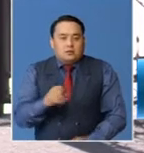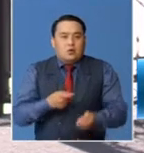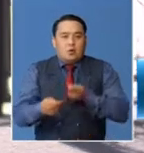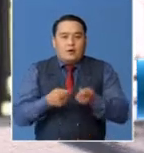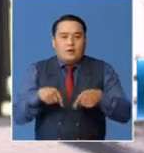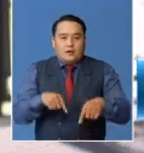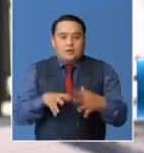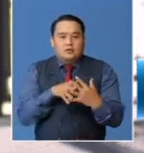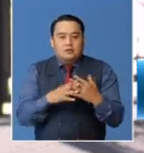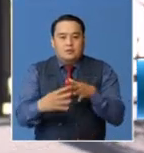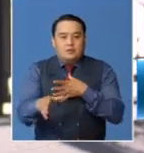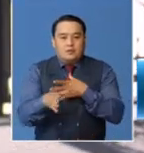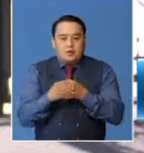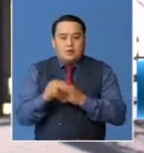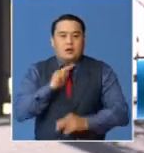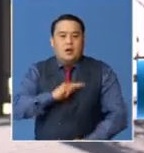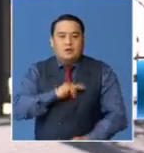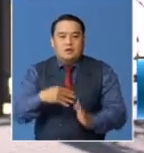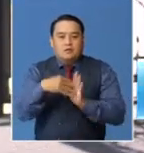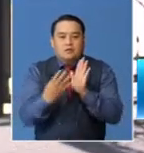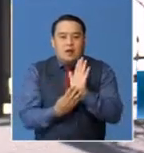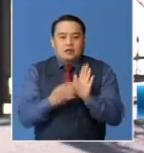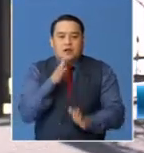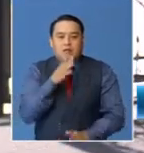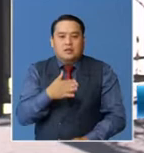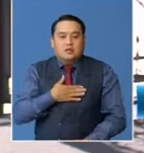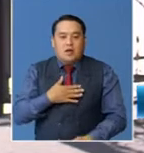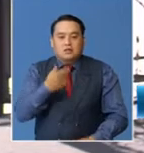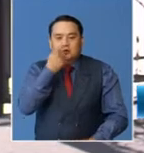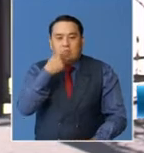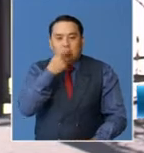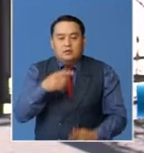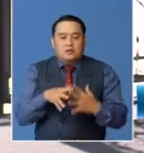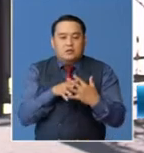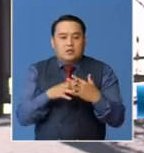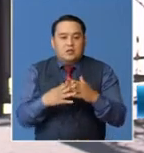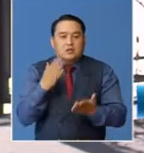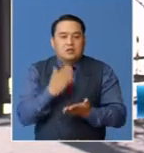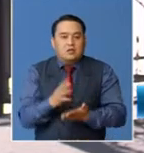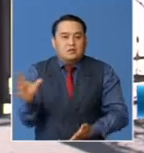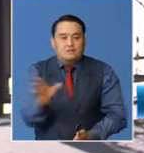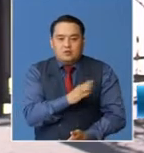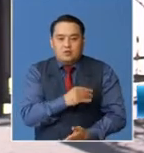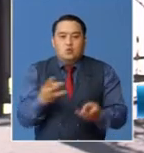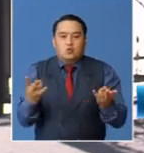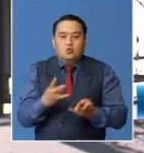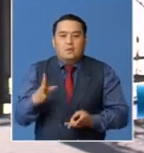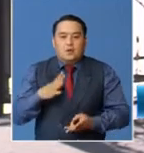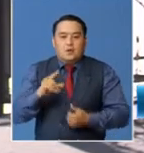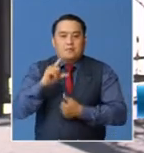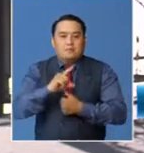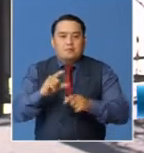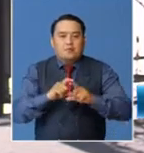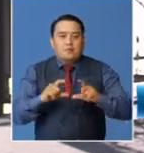этот колхоз. С ним я вместе проработал 19 лет. В нашем Жаркентском сельском округе сейчас есть все. Вот нужна была мечеть.